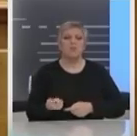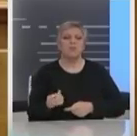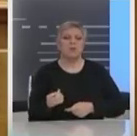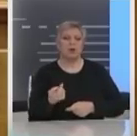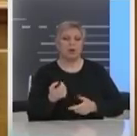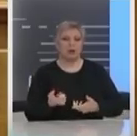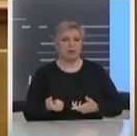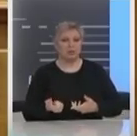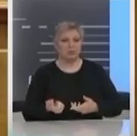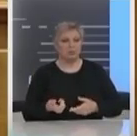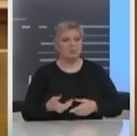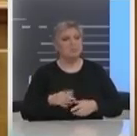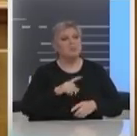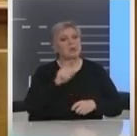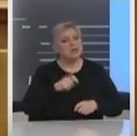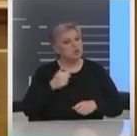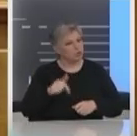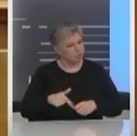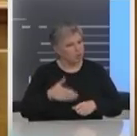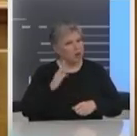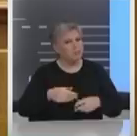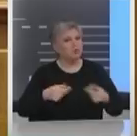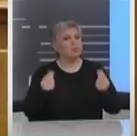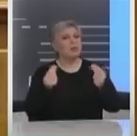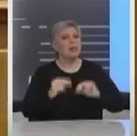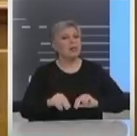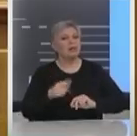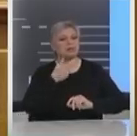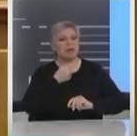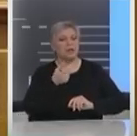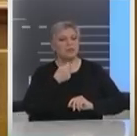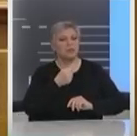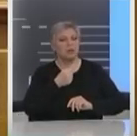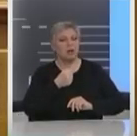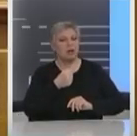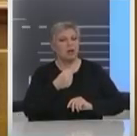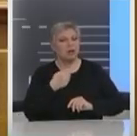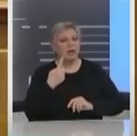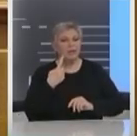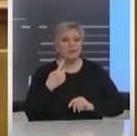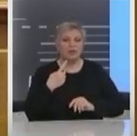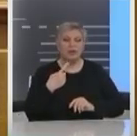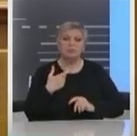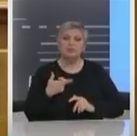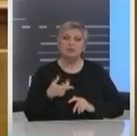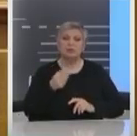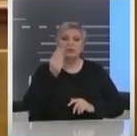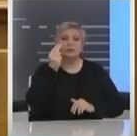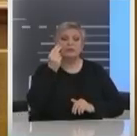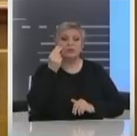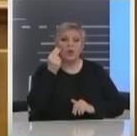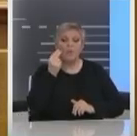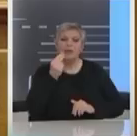είναι ευνοϊκή για την επίλυση του θέματος. Σήμερα μοιάζει να υπάρχει μια στροφή στα Σκόπια προς την εθνική μας